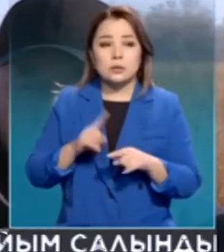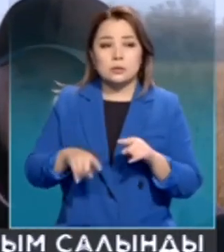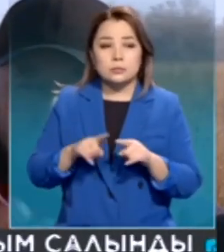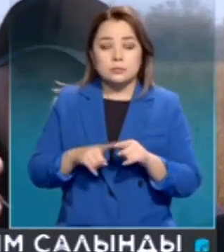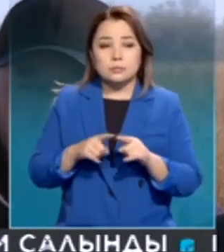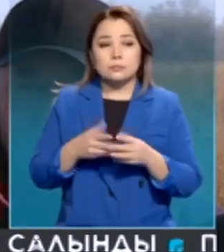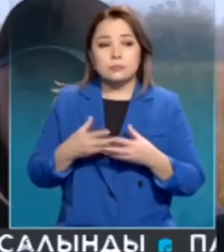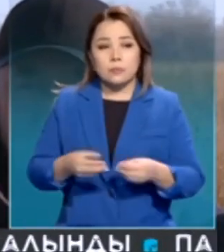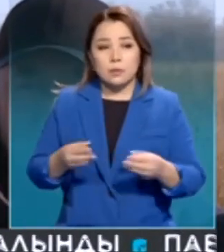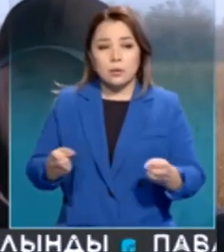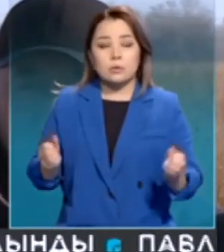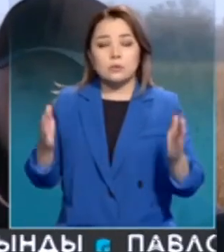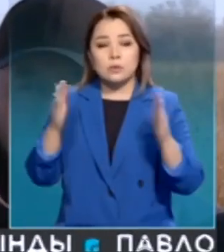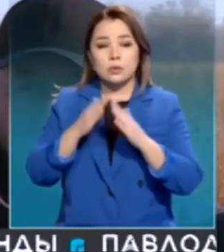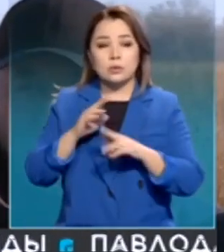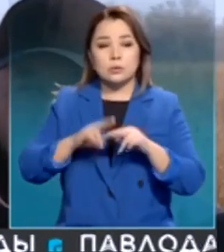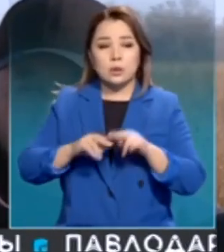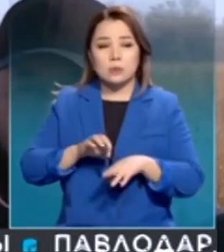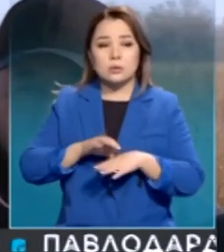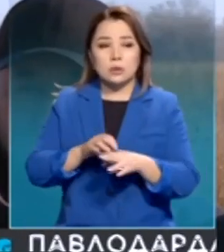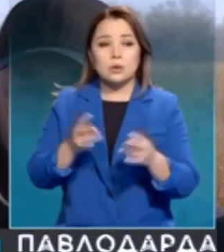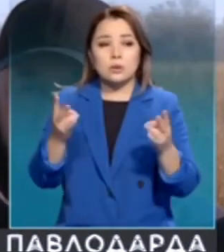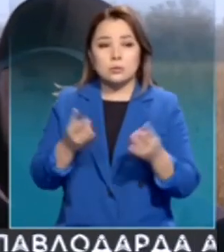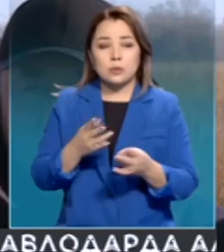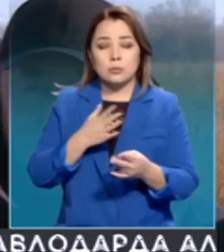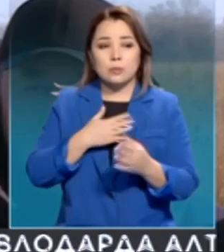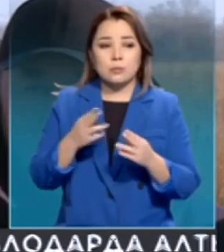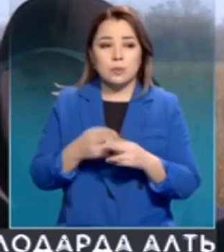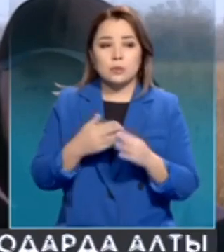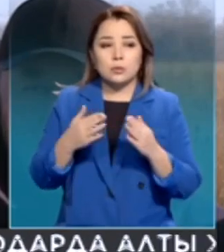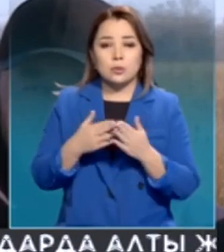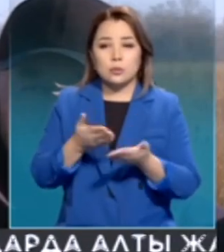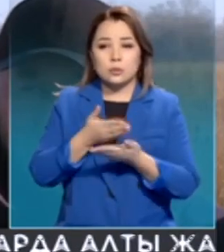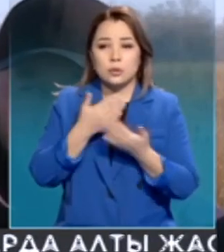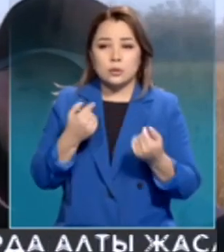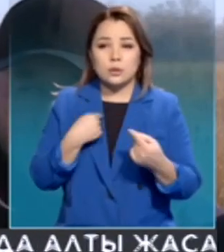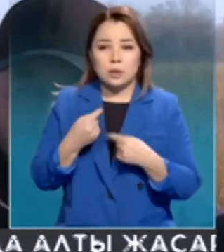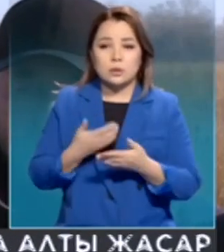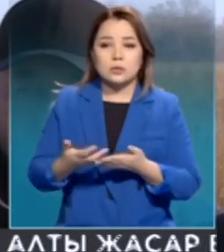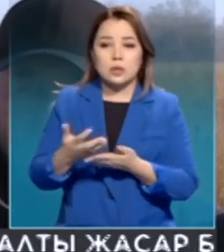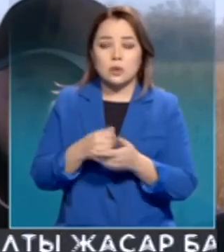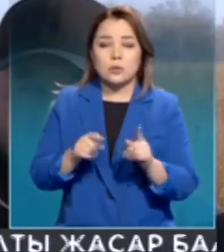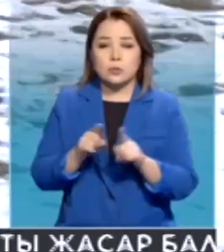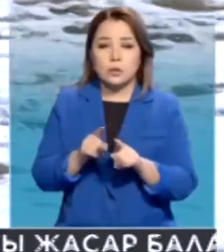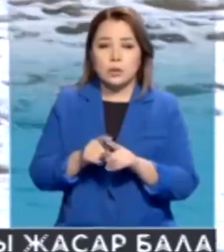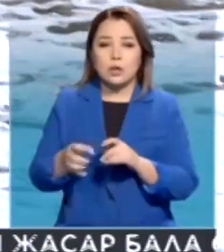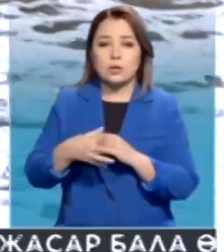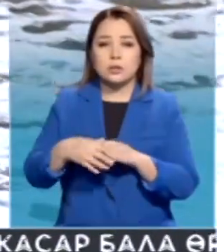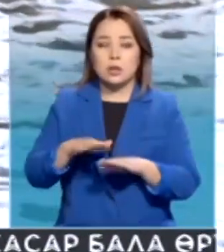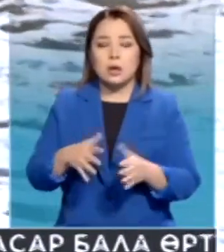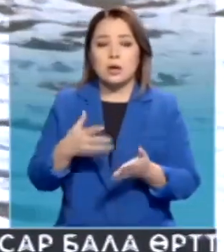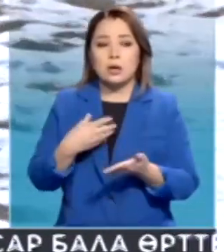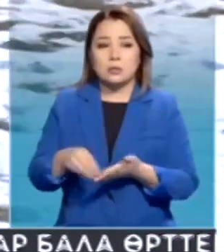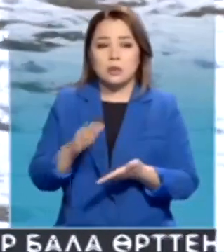қаласа, мен көктемде бұл жерге қандай болса да үй салуым керекпін. Үйсіз жүрмін қазір. Барға жиған тергеме бұл жерден жер алдым. Тұрғындар жердің сотығына 1